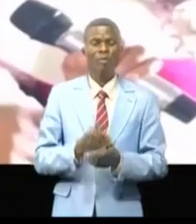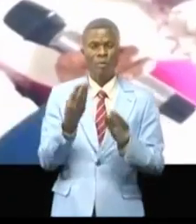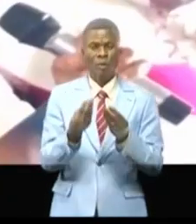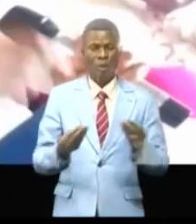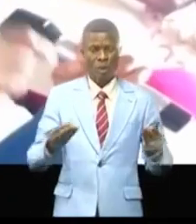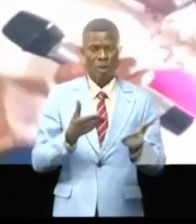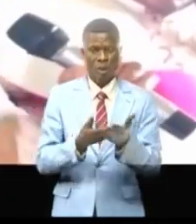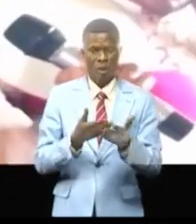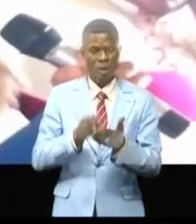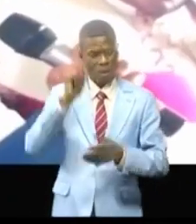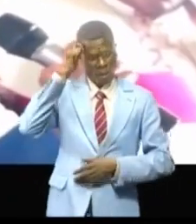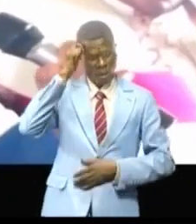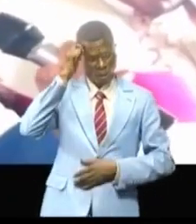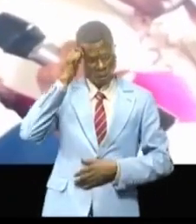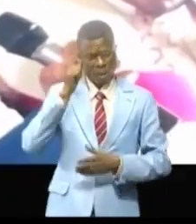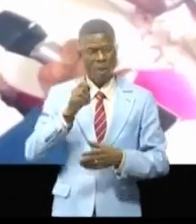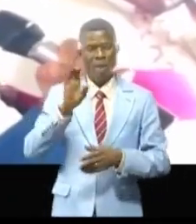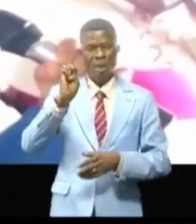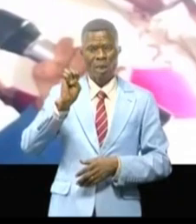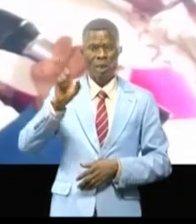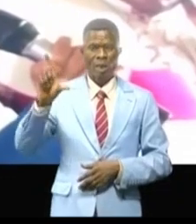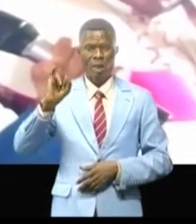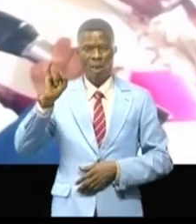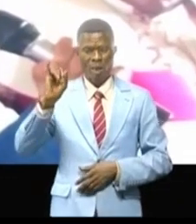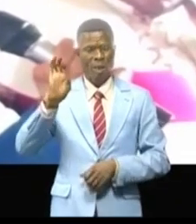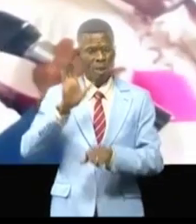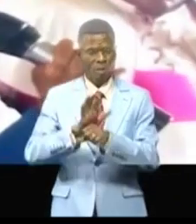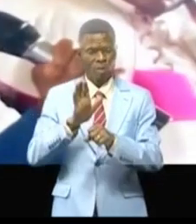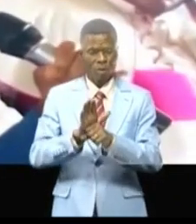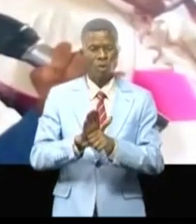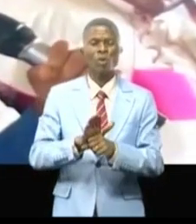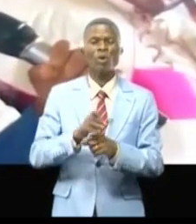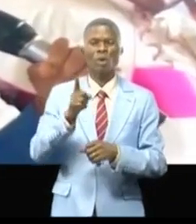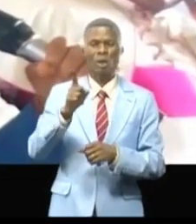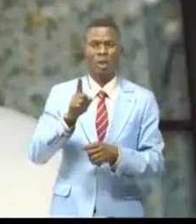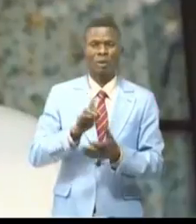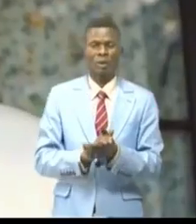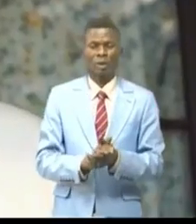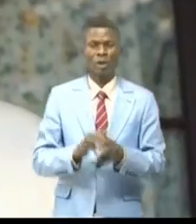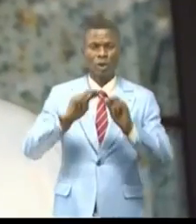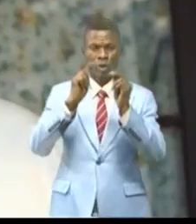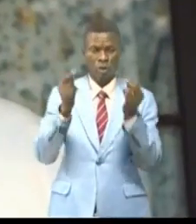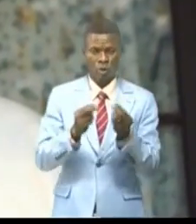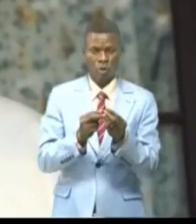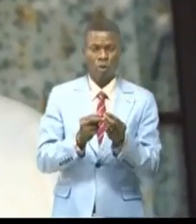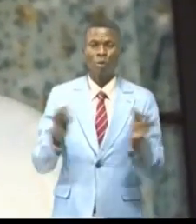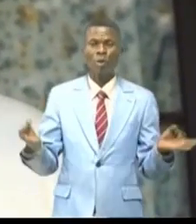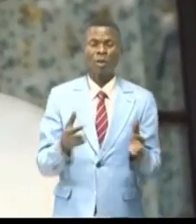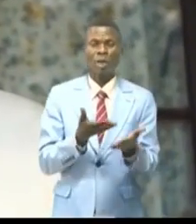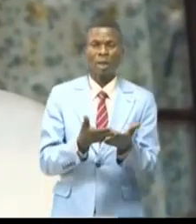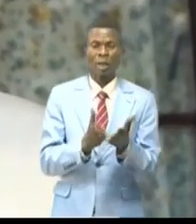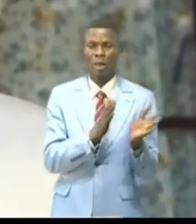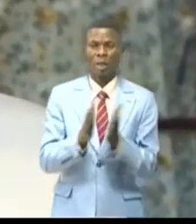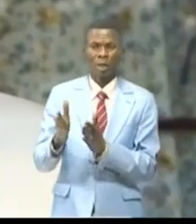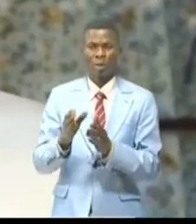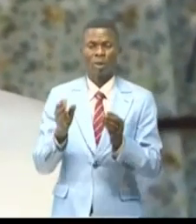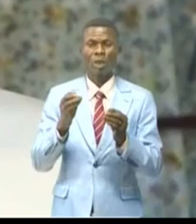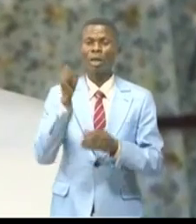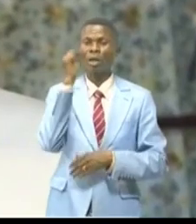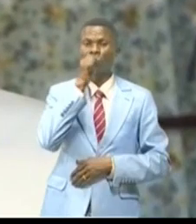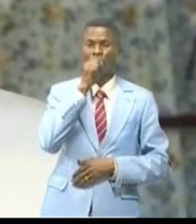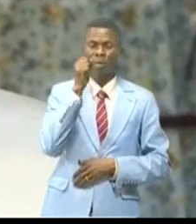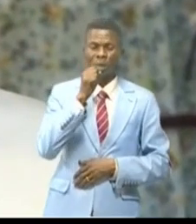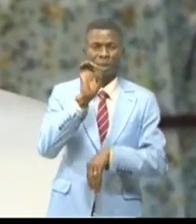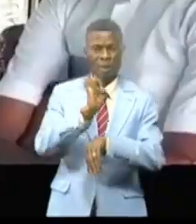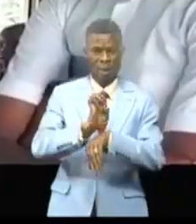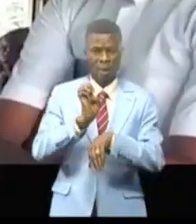mémoire, et lui Mwole Mpassi, pour ne citer que ceux-là. L'affiche protocolaire de cette soirée prévoit le concert religieux animé